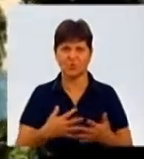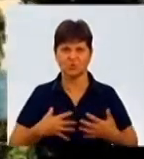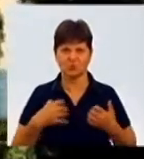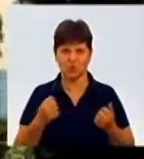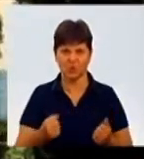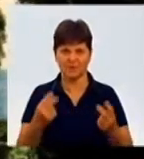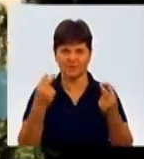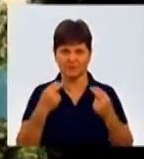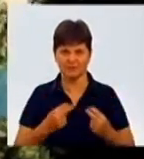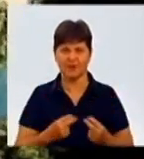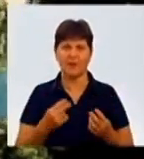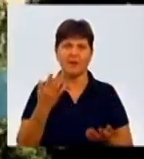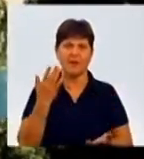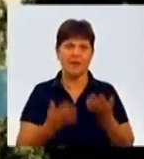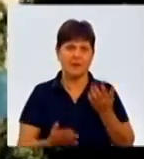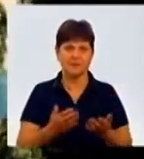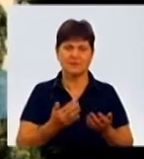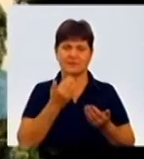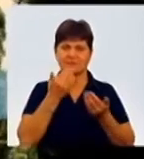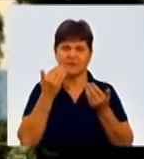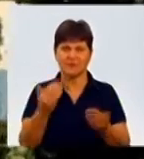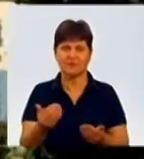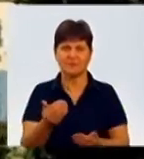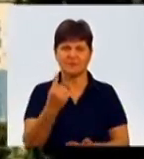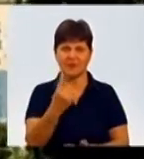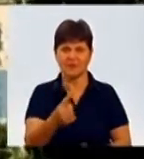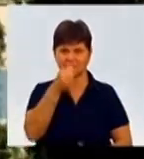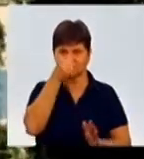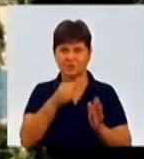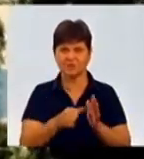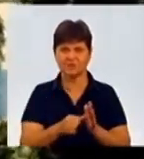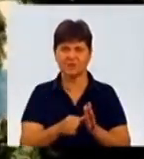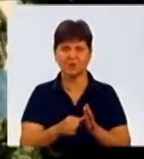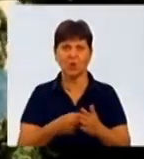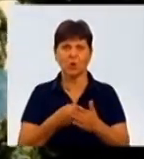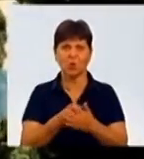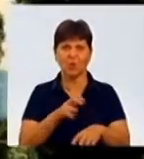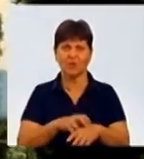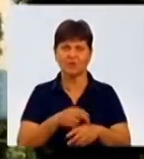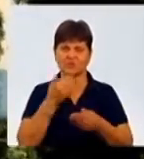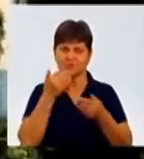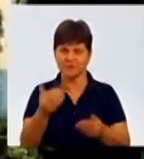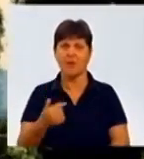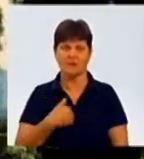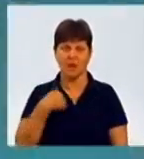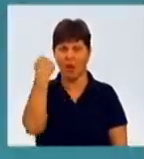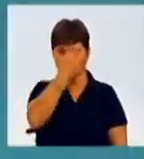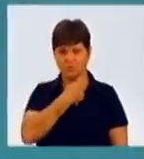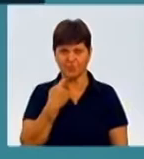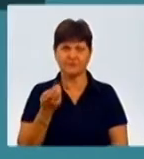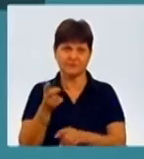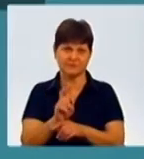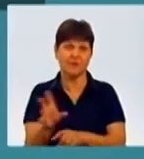лікаря обов'язково хоча б раз в півроку. Я особисто ходила, зверталася, все добре.